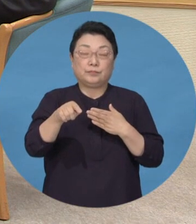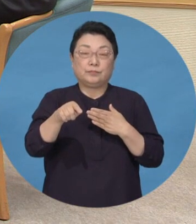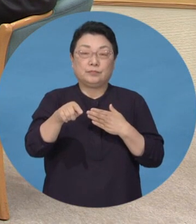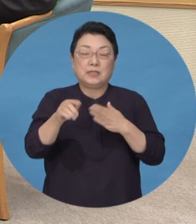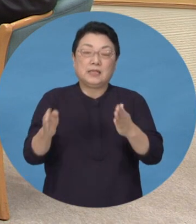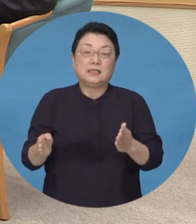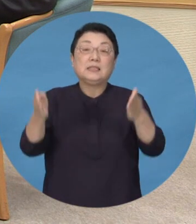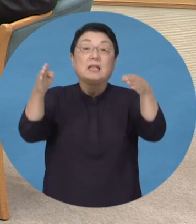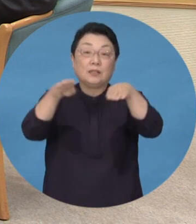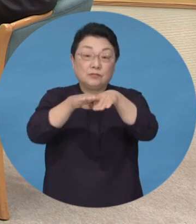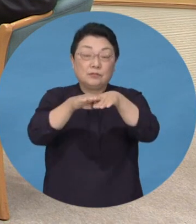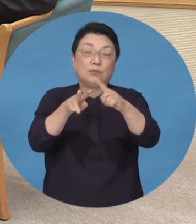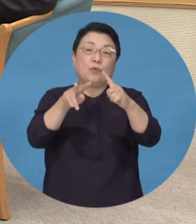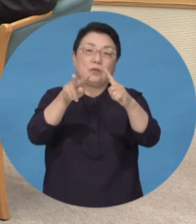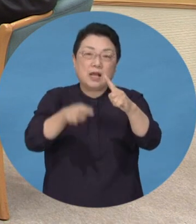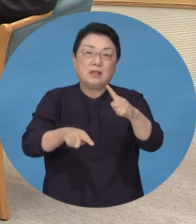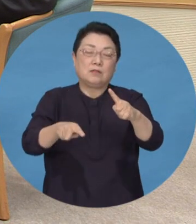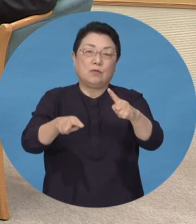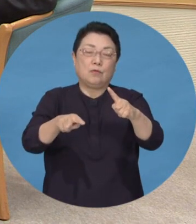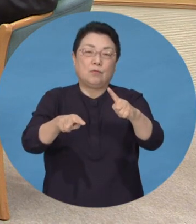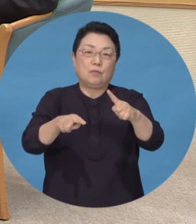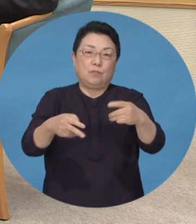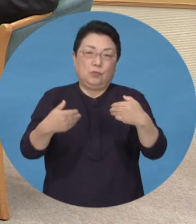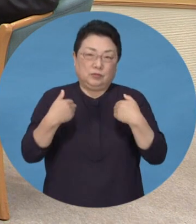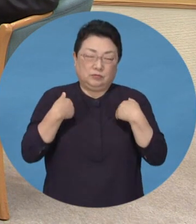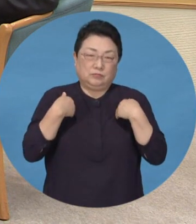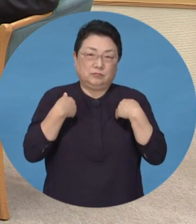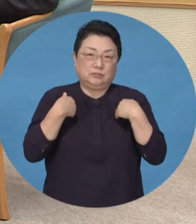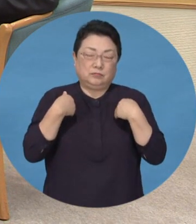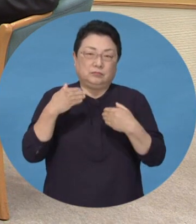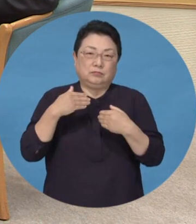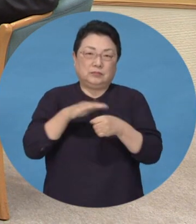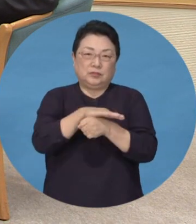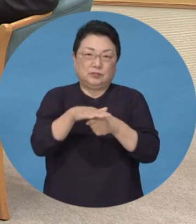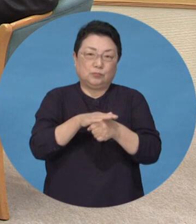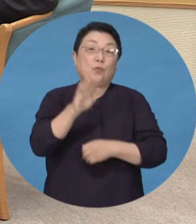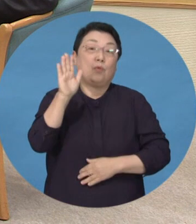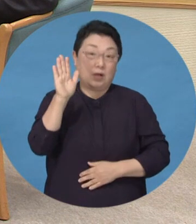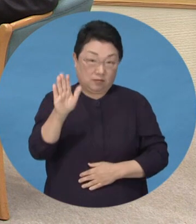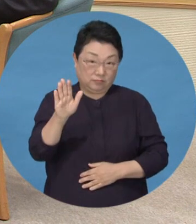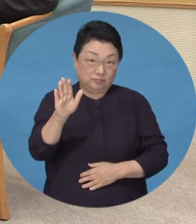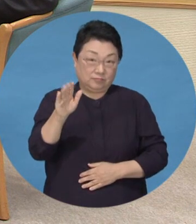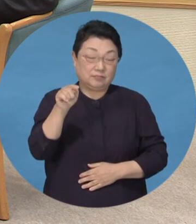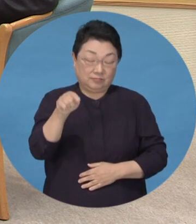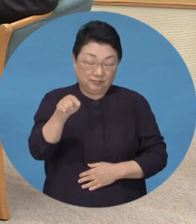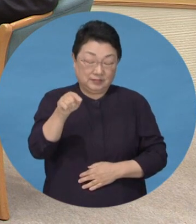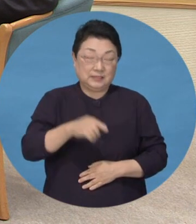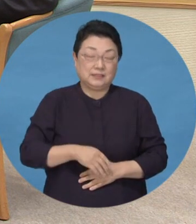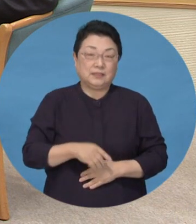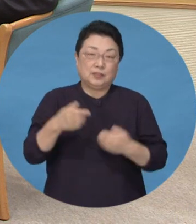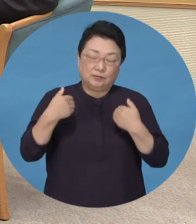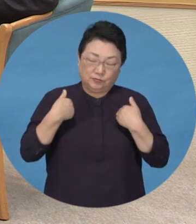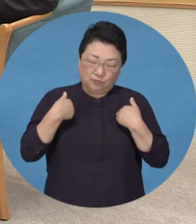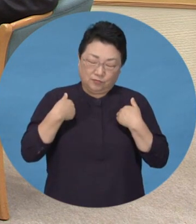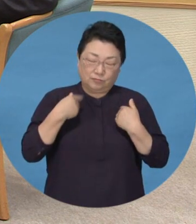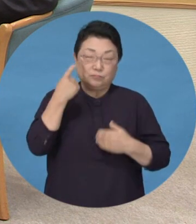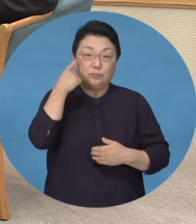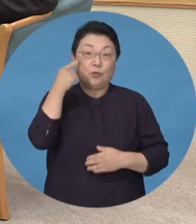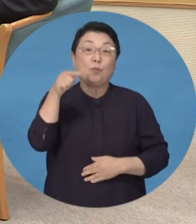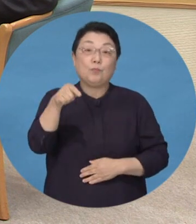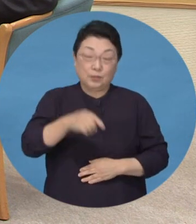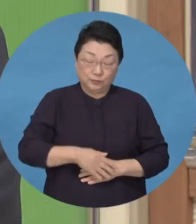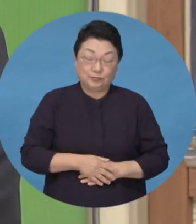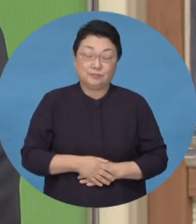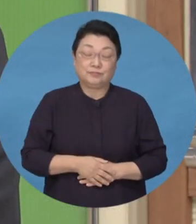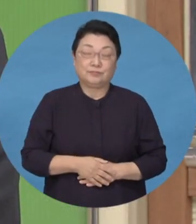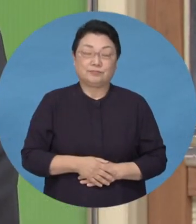やはりして使い5ですの充実というのはう私は必要だと思ってい